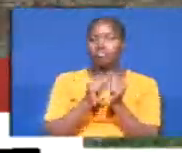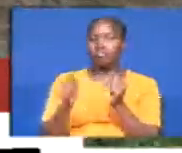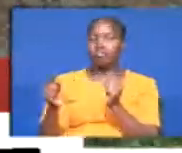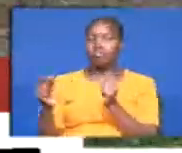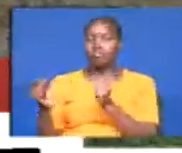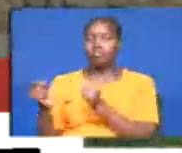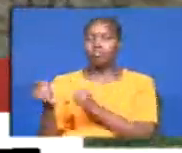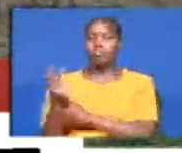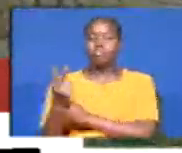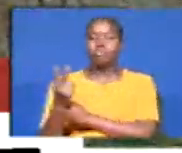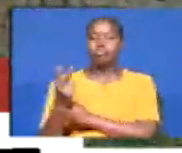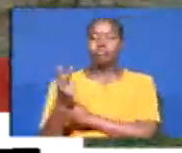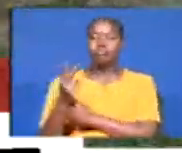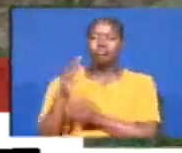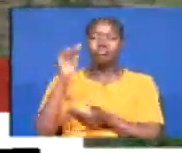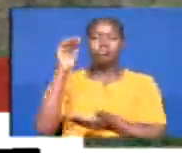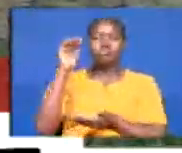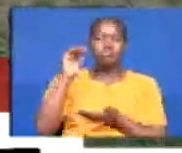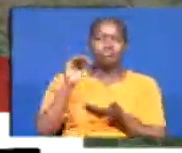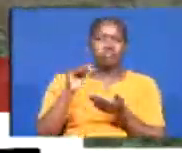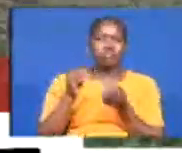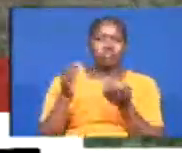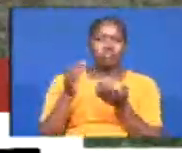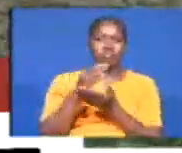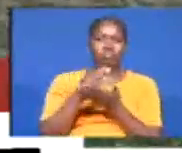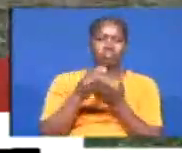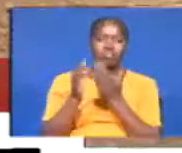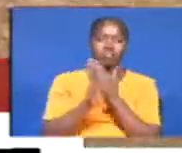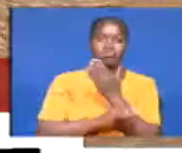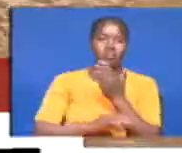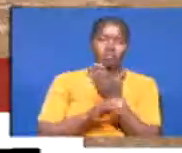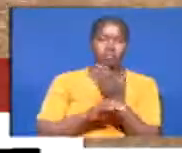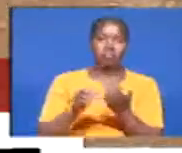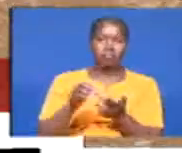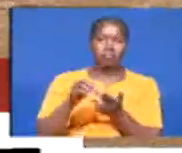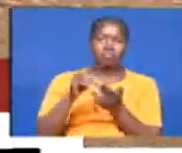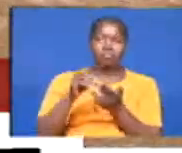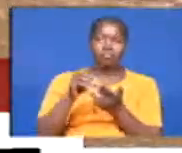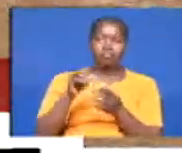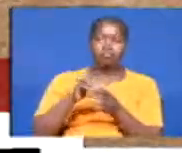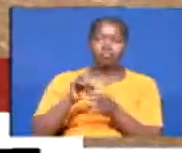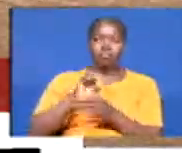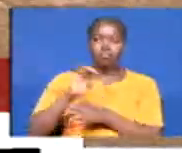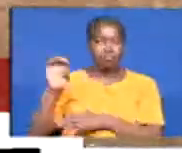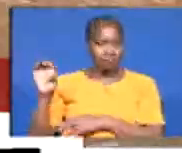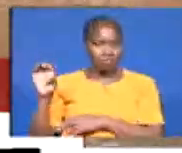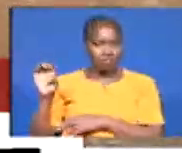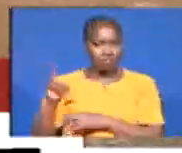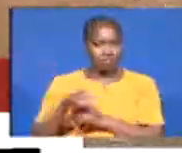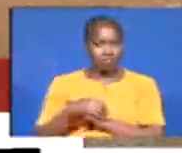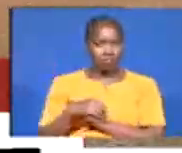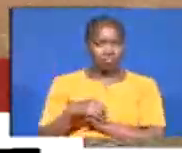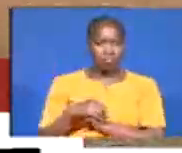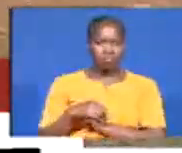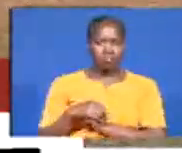Disemba itapungua katika maeneo mengi ya nchi, hususan katika eneo la Mashariki.